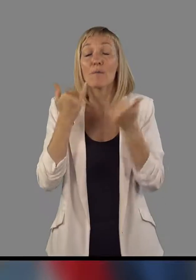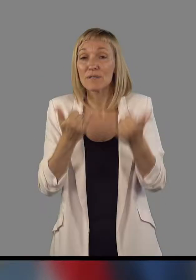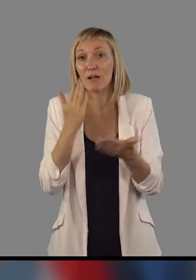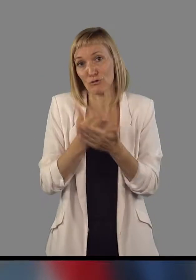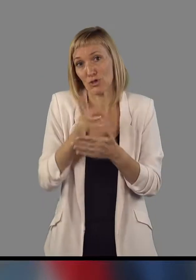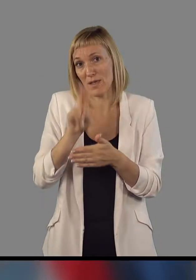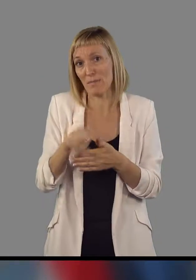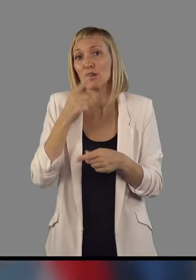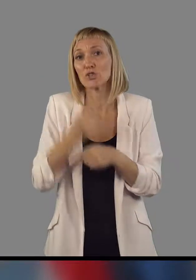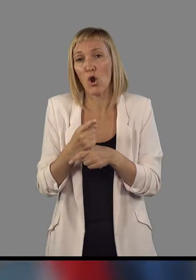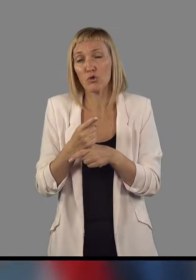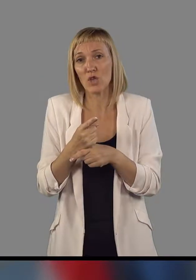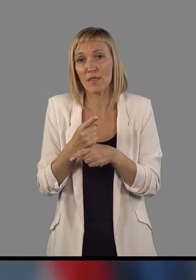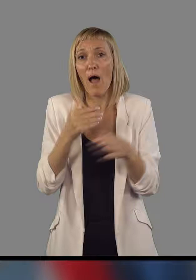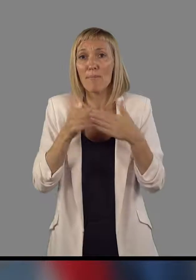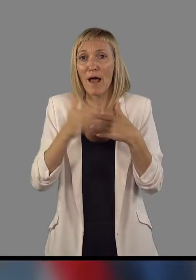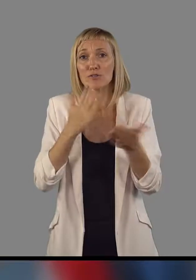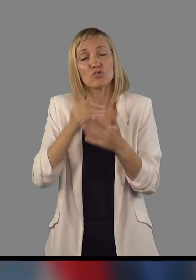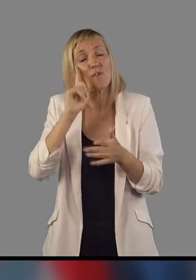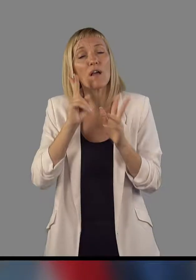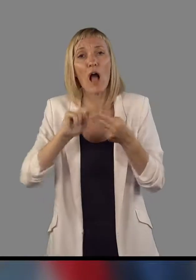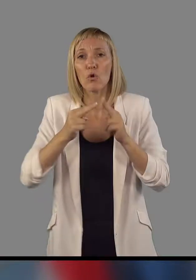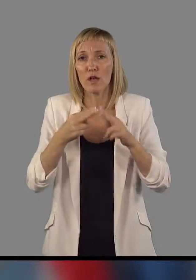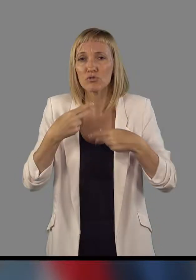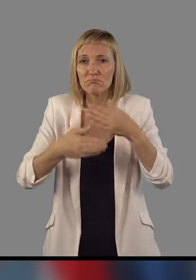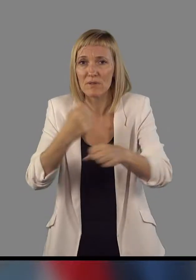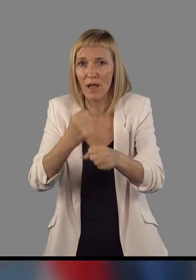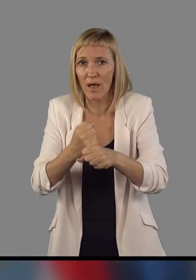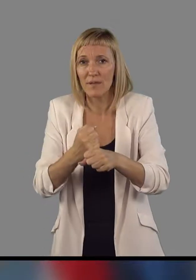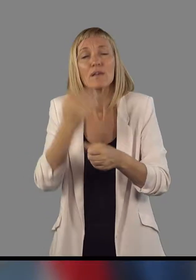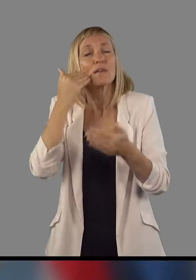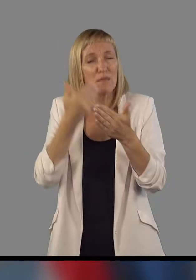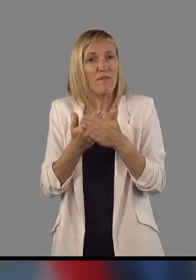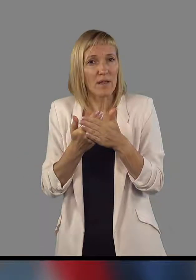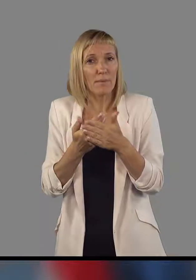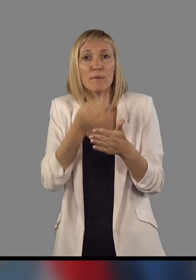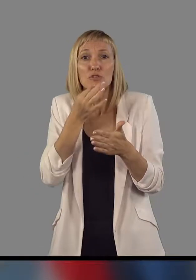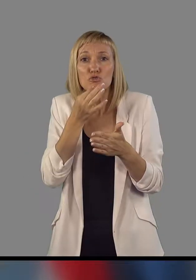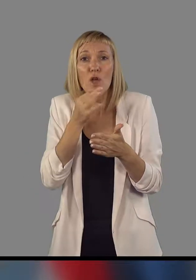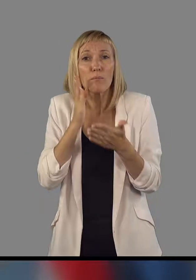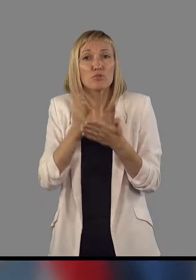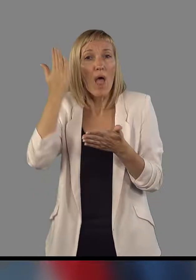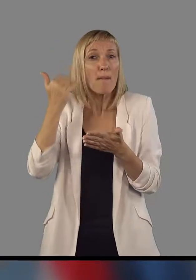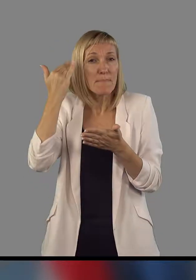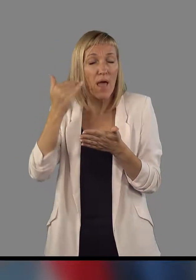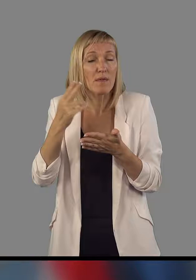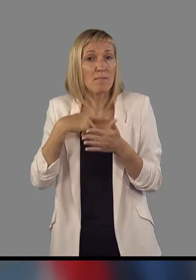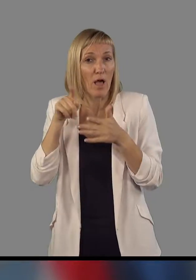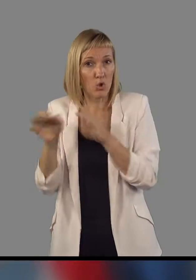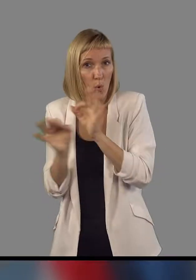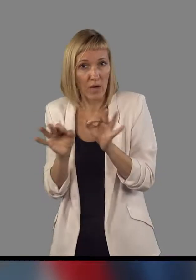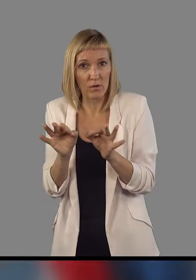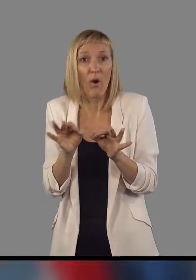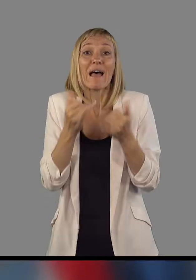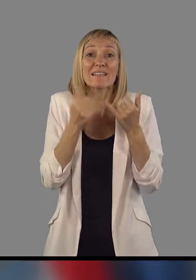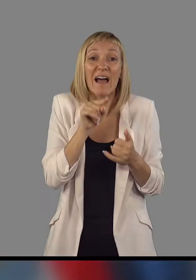leti, bi danes že imeli določeno sodno prakso in se nam, jaz sem prepričan, določene stvari, ki smo jim danes priče, ne bi